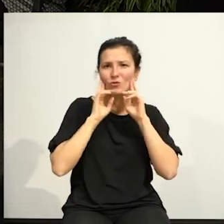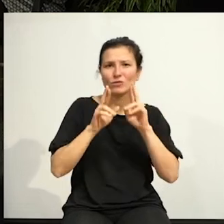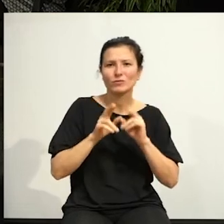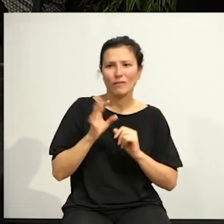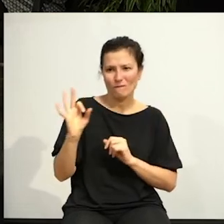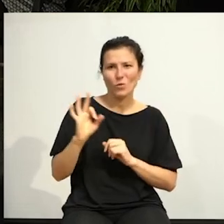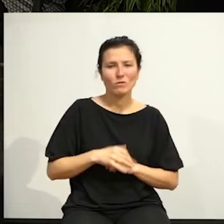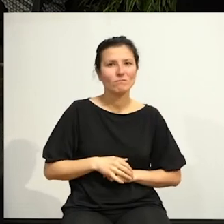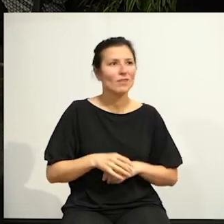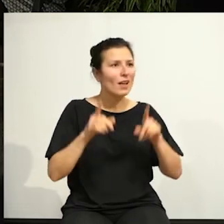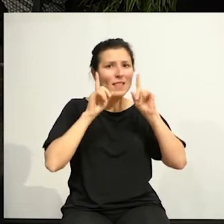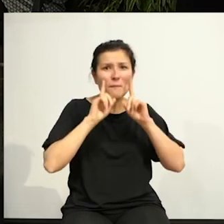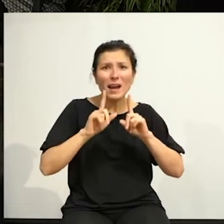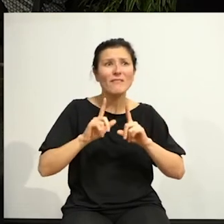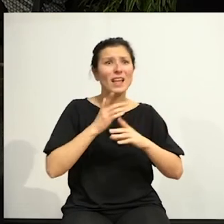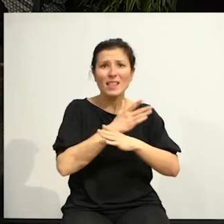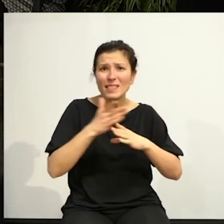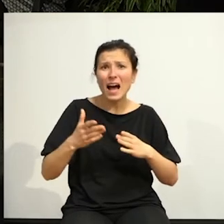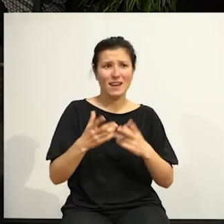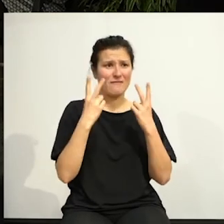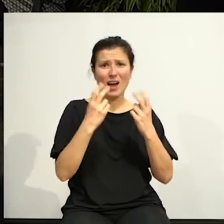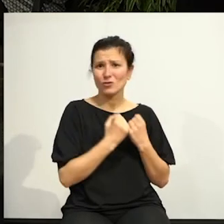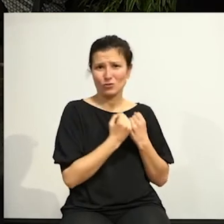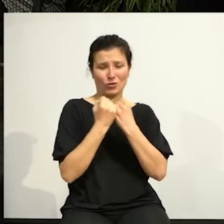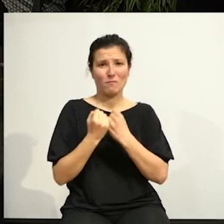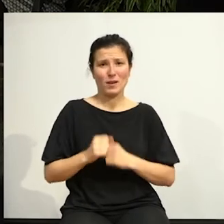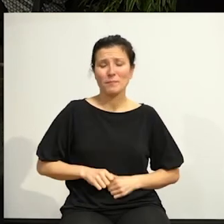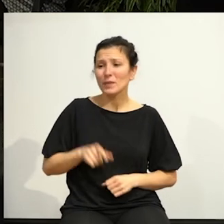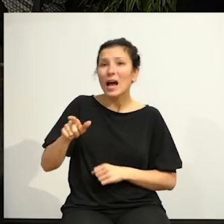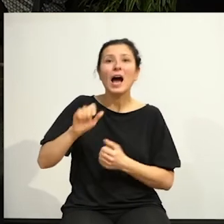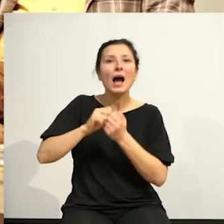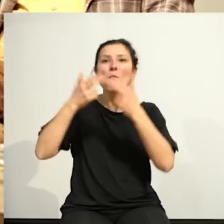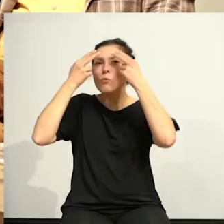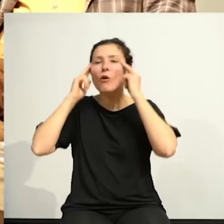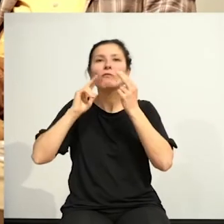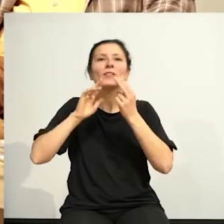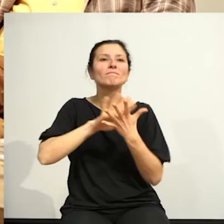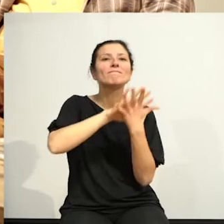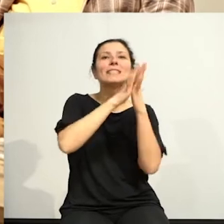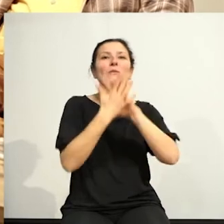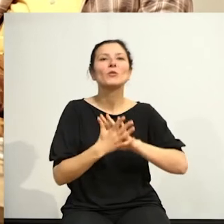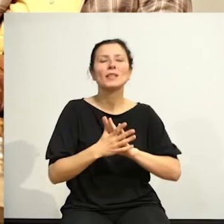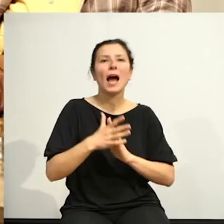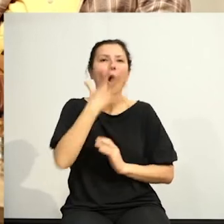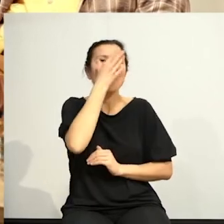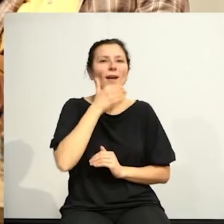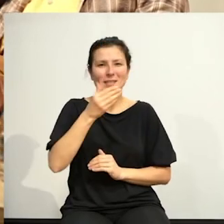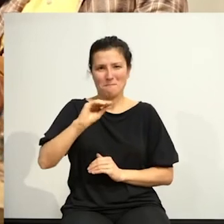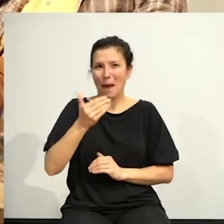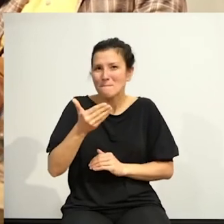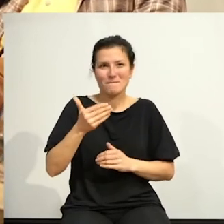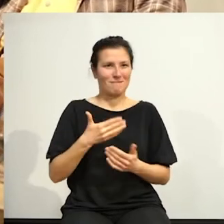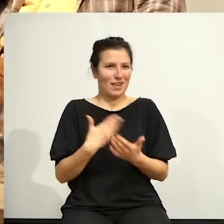naprawdę są wciąż nośne. Norwid rozpisany na memy. Dlaczego nie? To jest jakaś